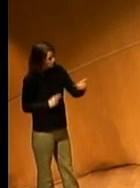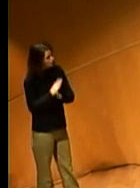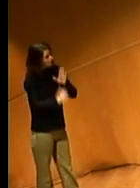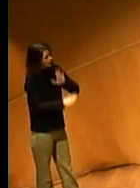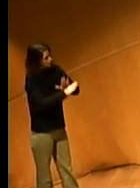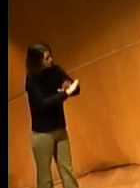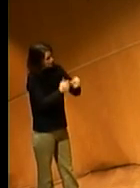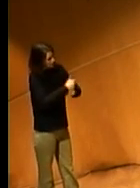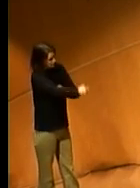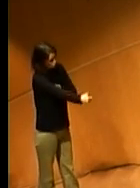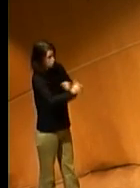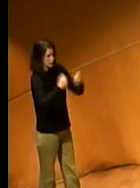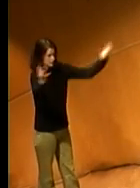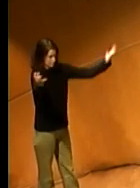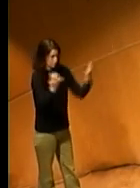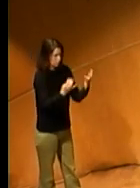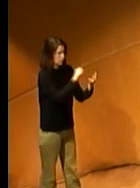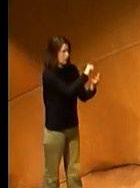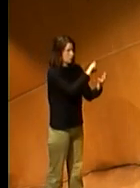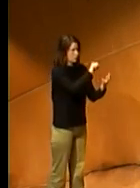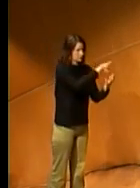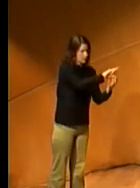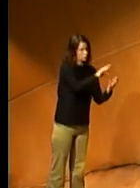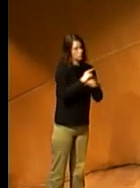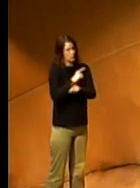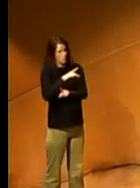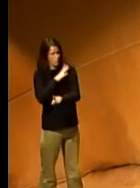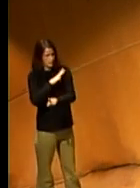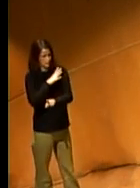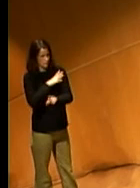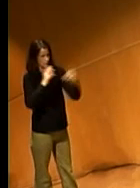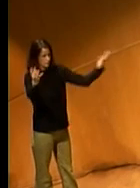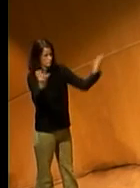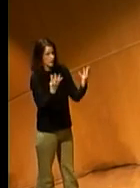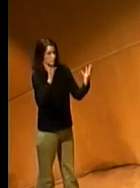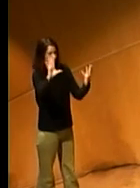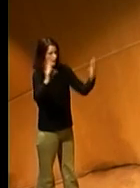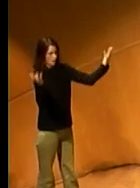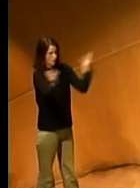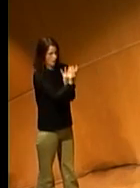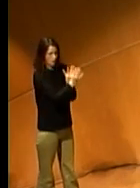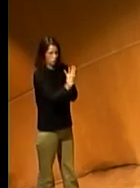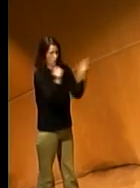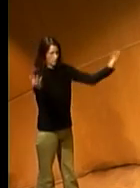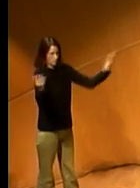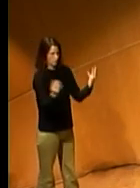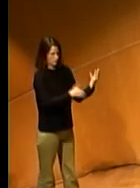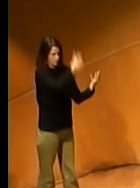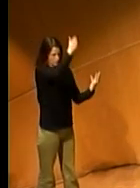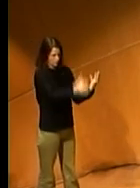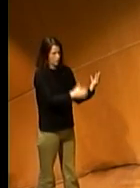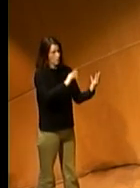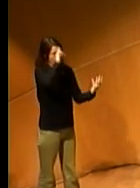même temps enseignants et AESH, mais pas le duo. C'est-à-dire qu'ils seront séparés pour les formations, pour qu'ils puissent parler